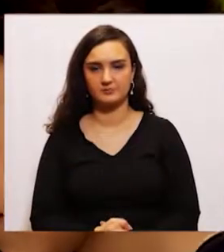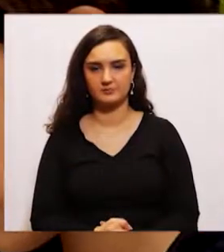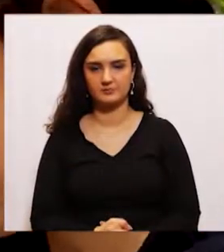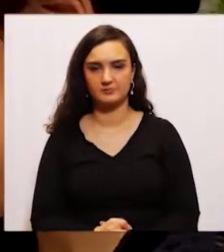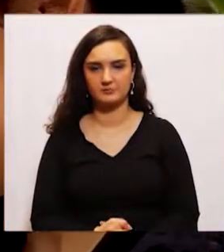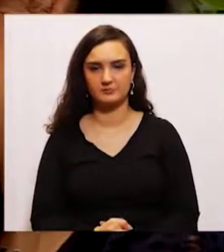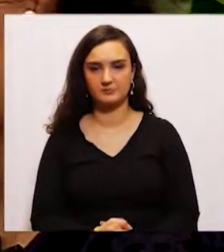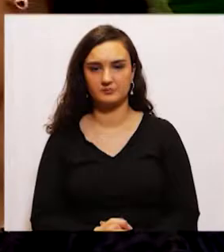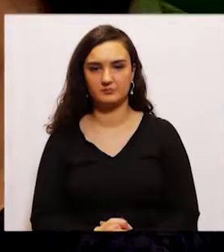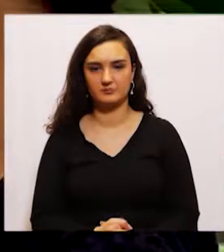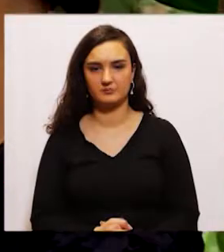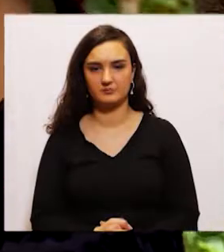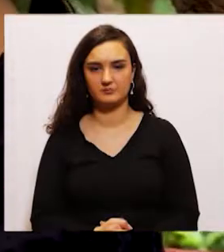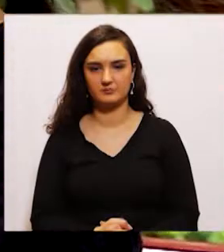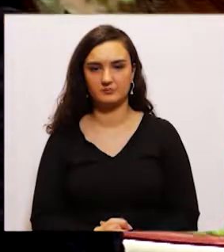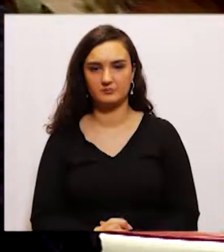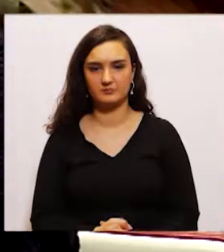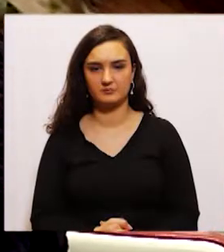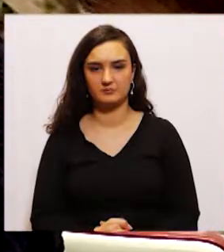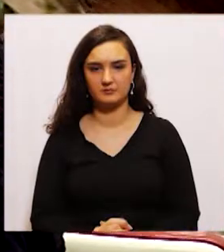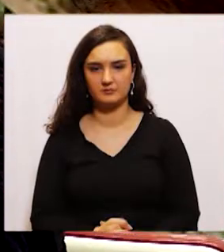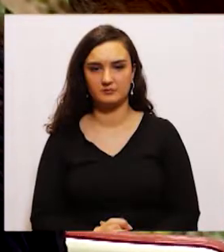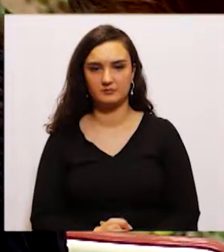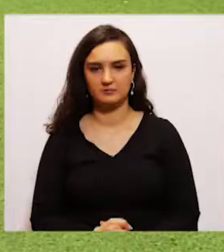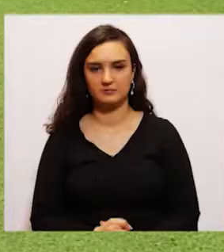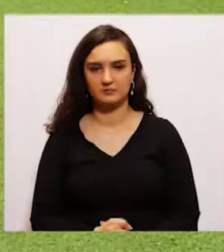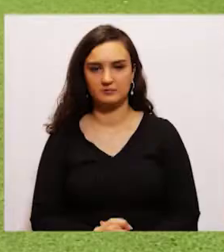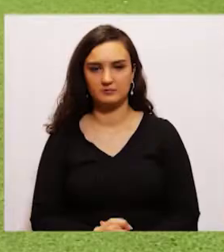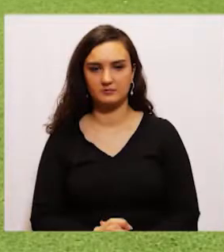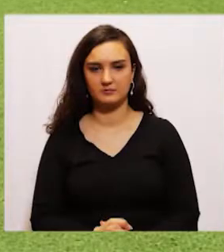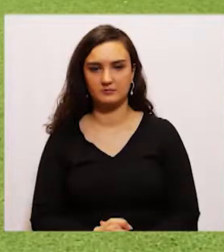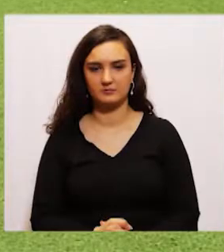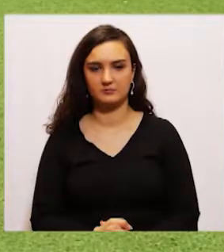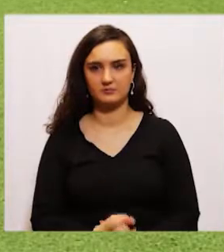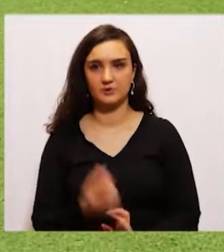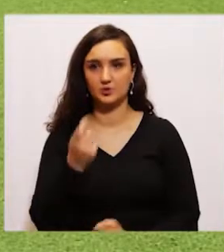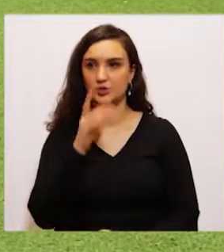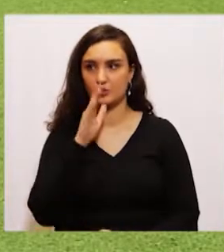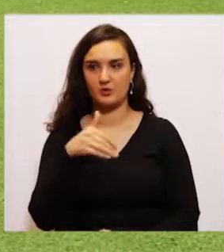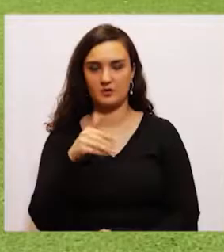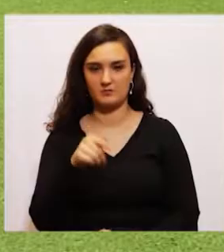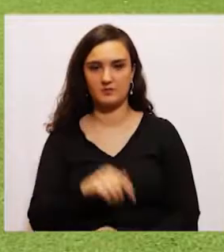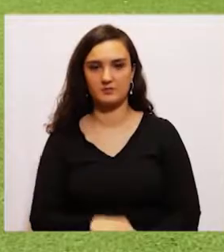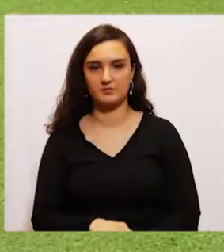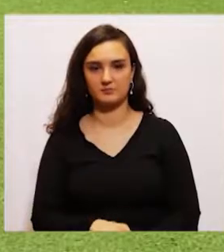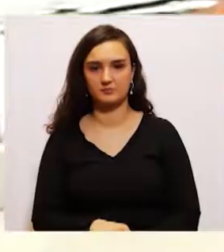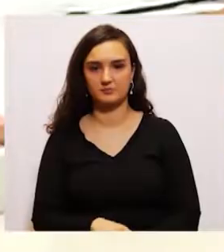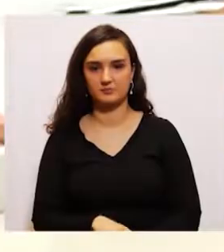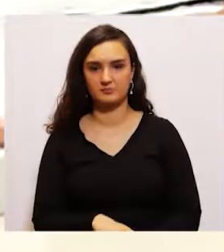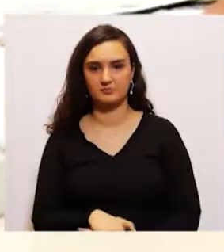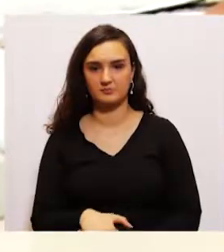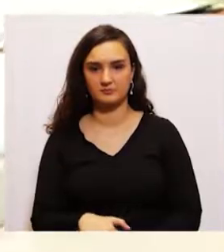ერთი წუთი stop stop stop stop ექსპერიმენტები კარგია ოღონდ ახლა ამის ცოტა დრო არა გვაქვს